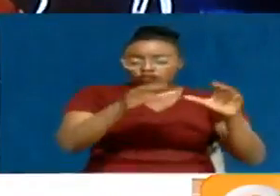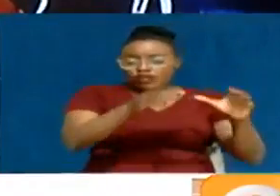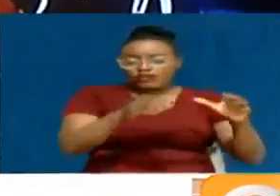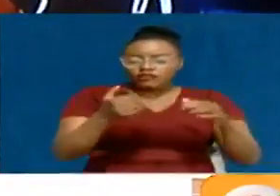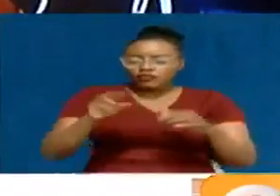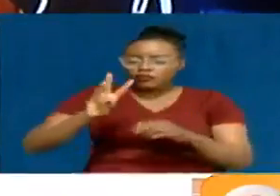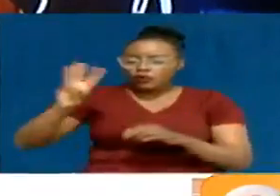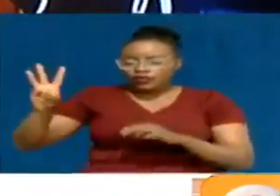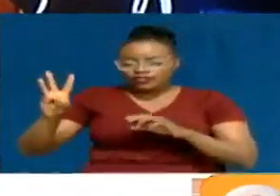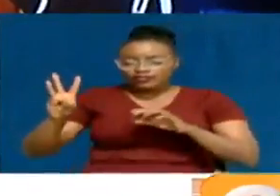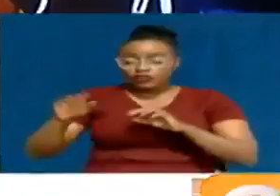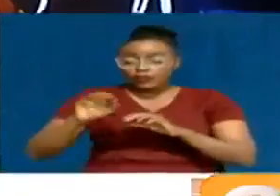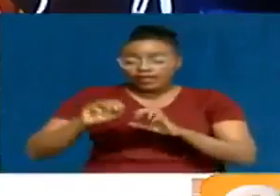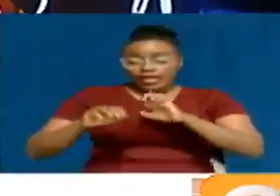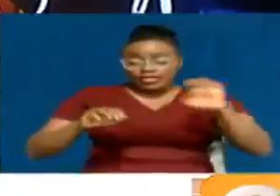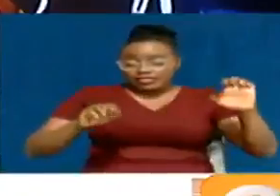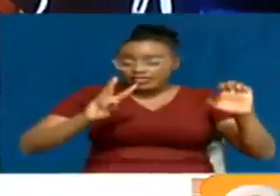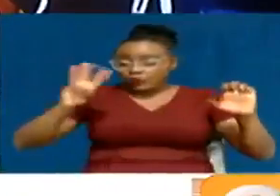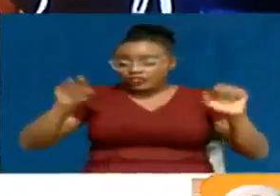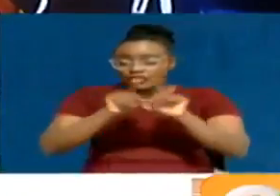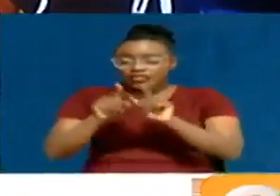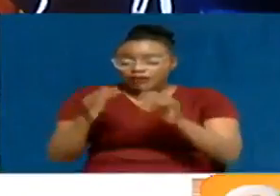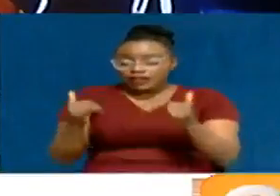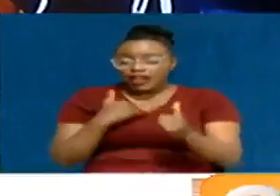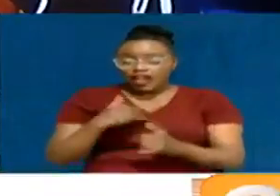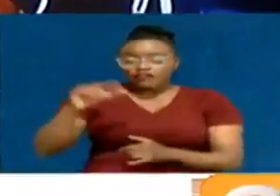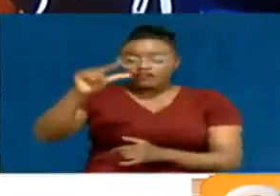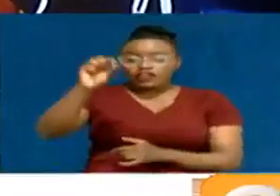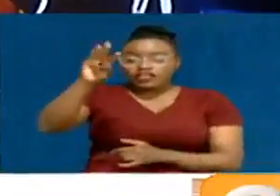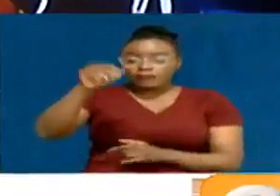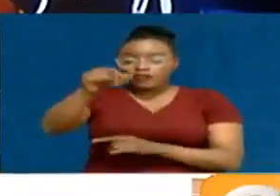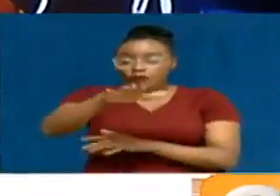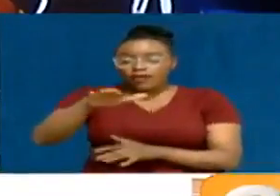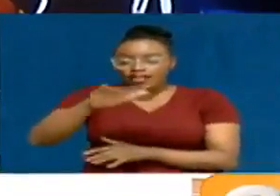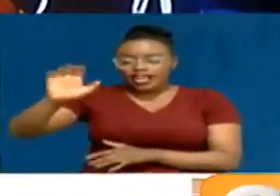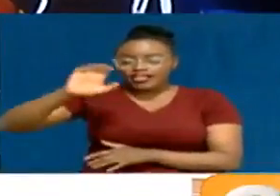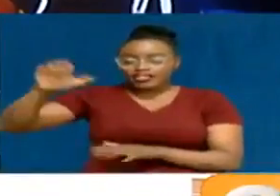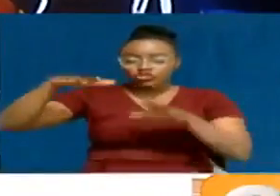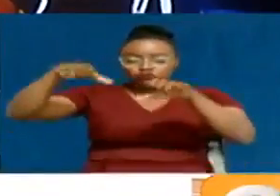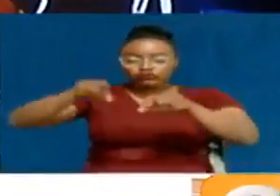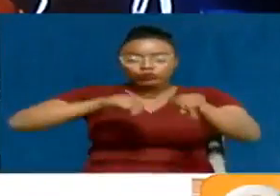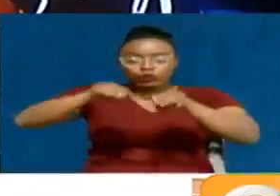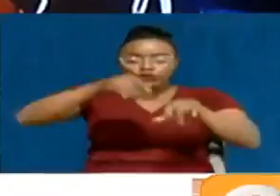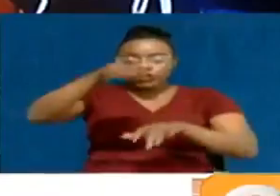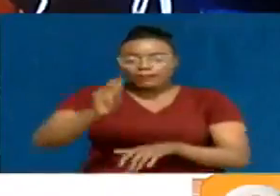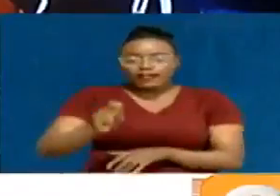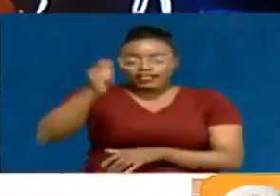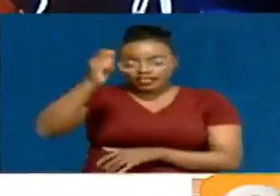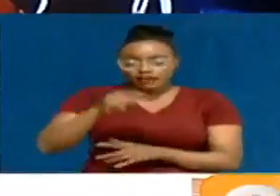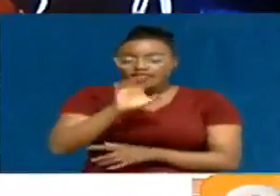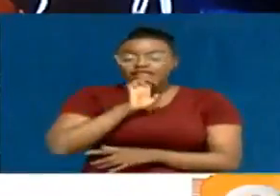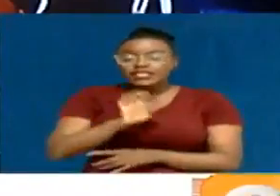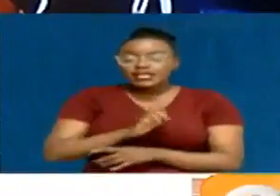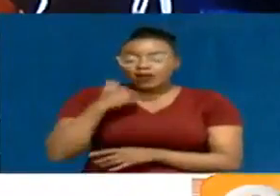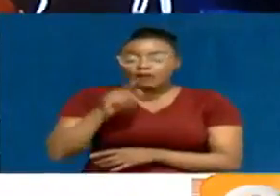na magharibi, wanasisitiza kuwa muda umewadia wa kiongozi wa jamii ya Gema kutoka maeneo ya mashariki kushika usukani hapa nchini. Wazee